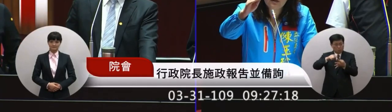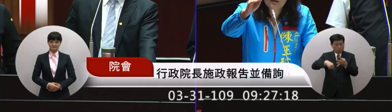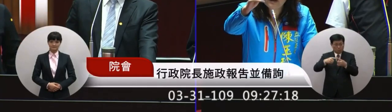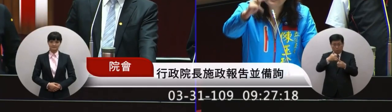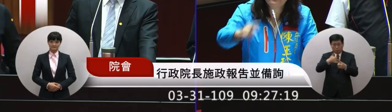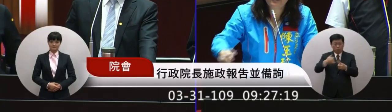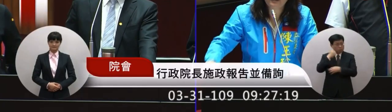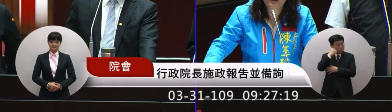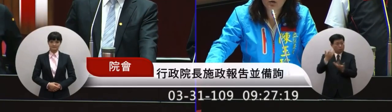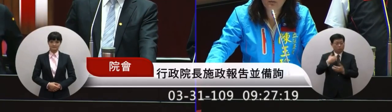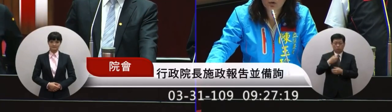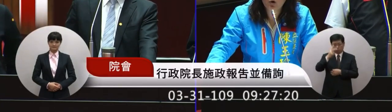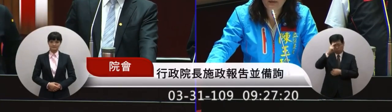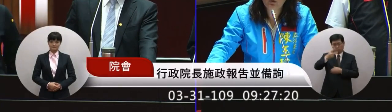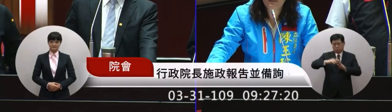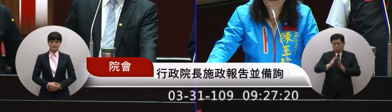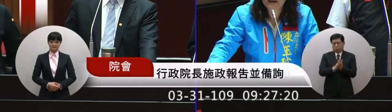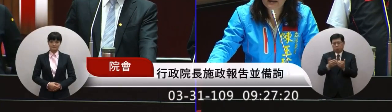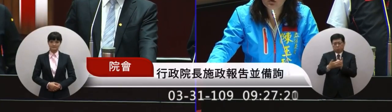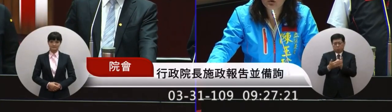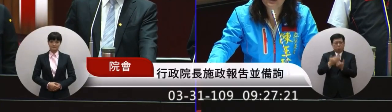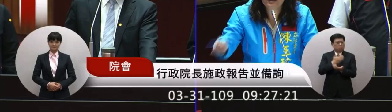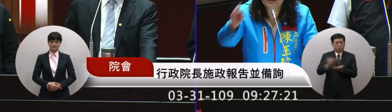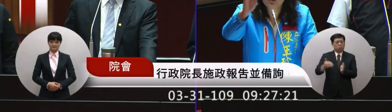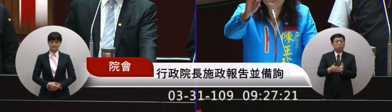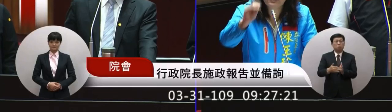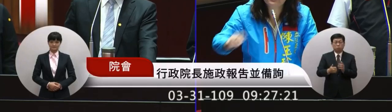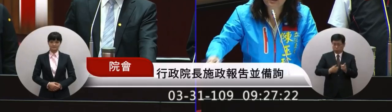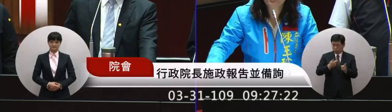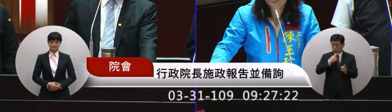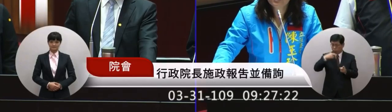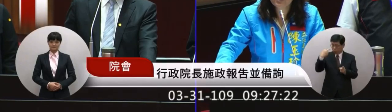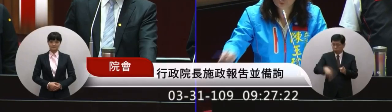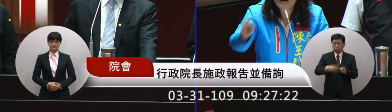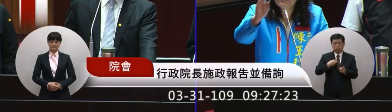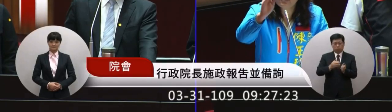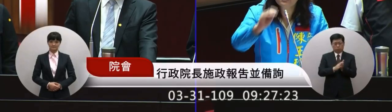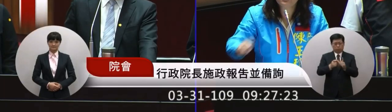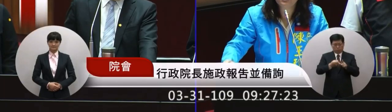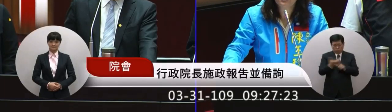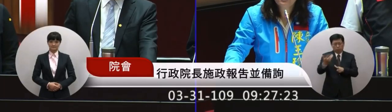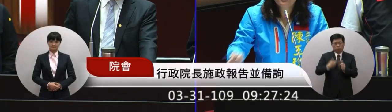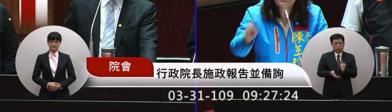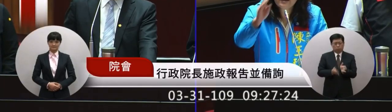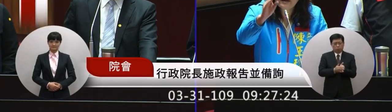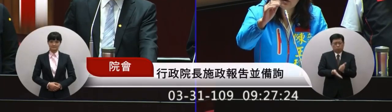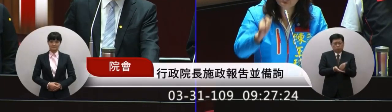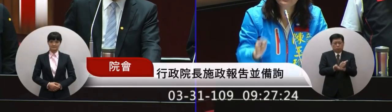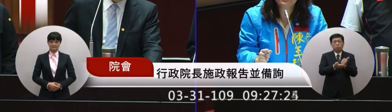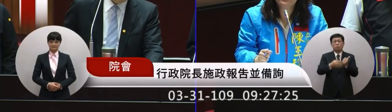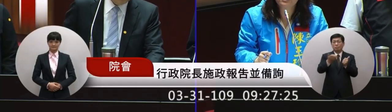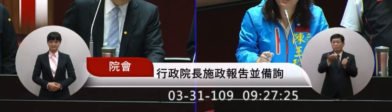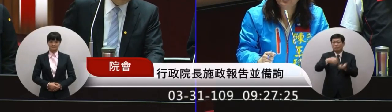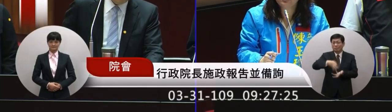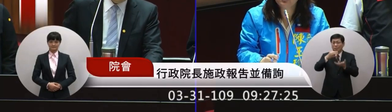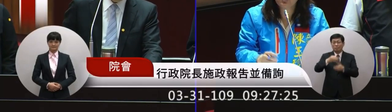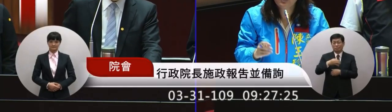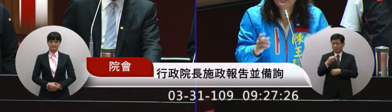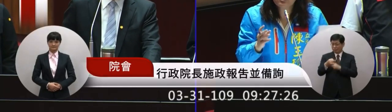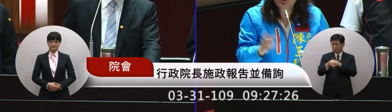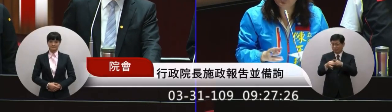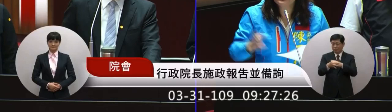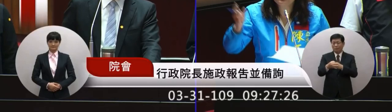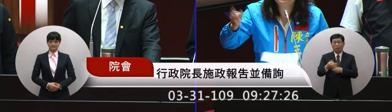隔天两天嘛，两天就有帮我们马上解决。这一点我们在这里是可以公开表示肯定。那刚刚说的这个钱哦，就